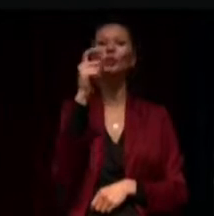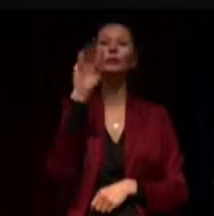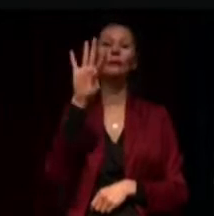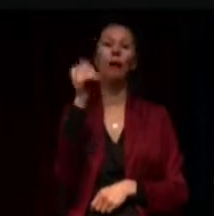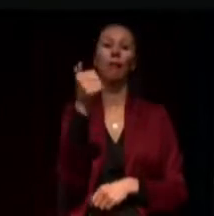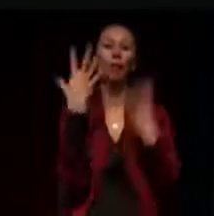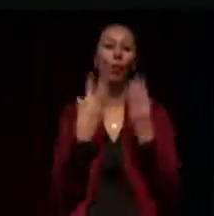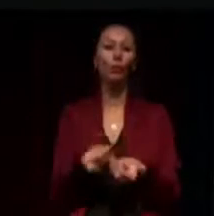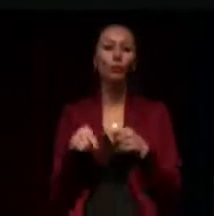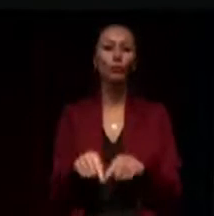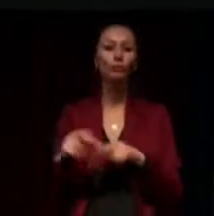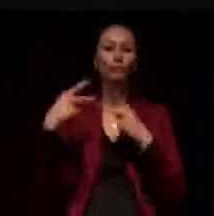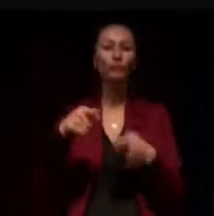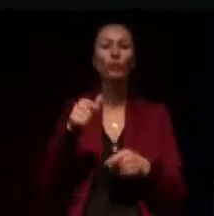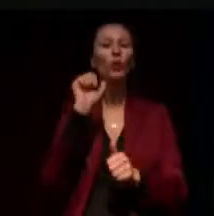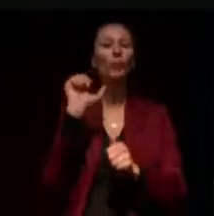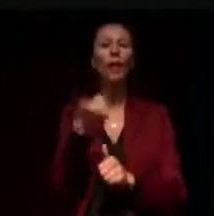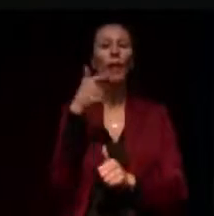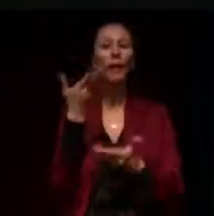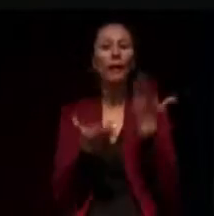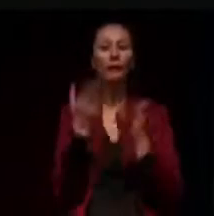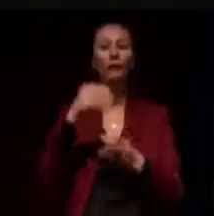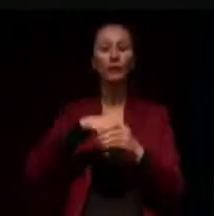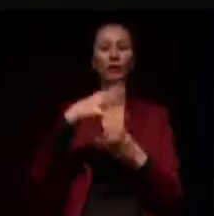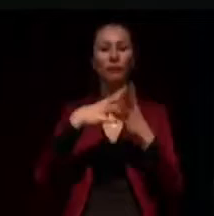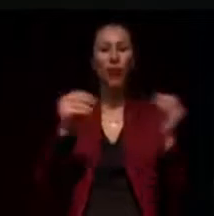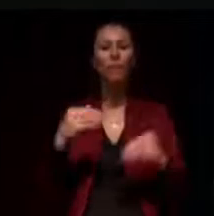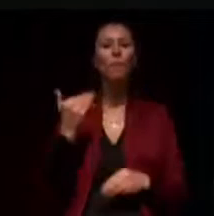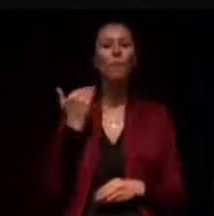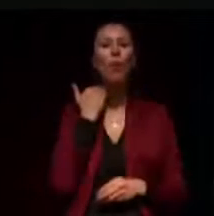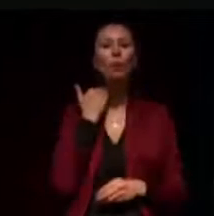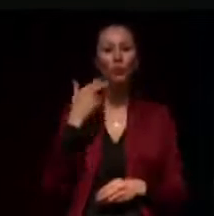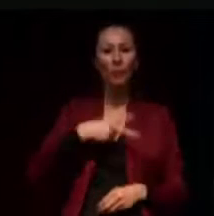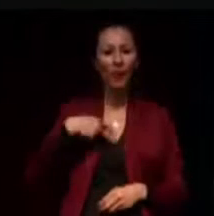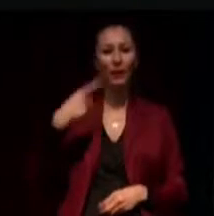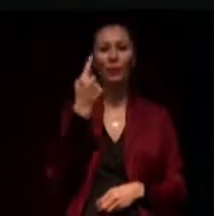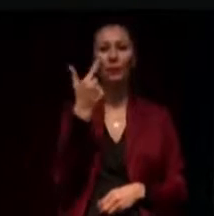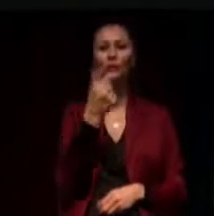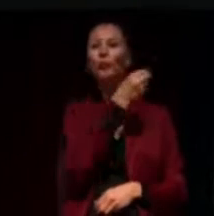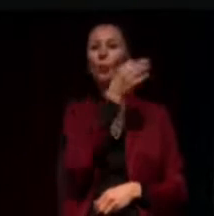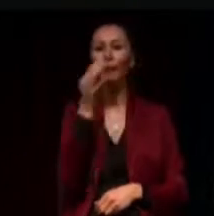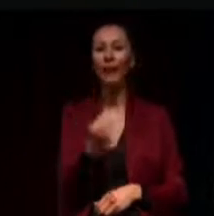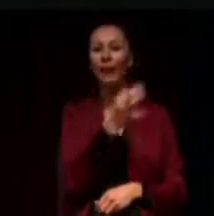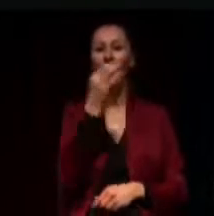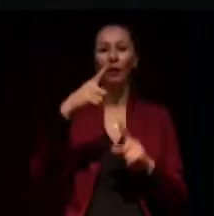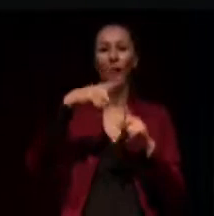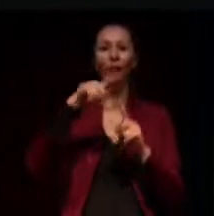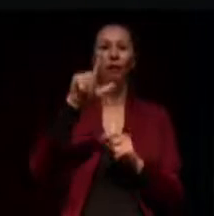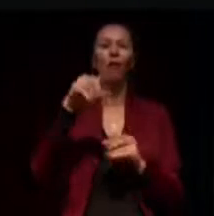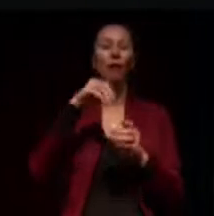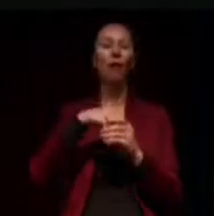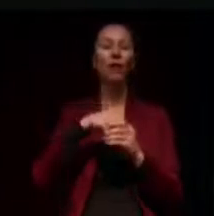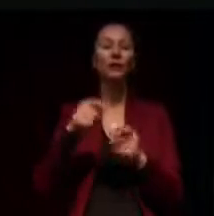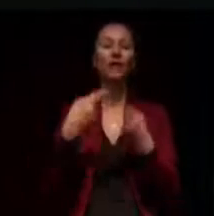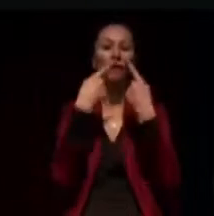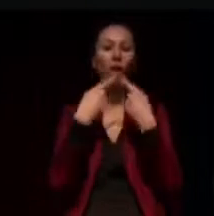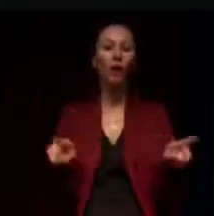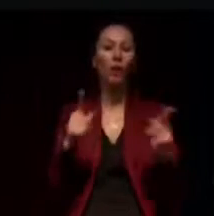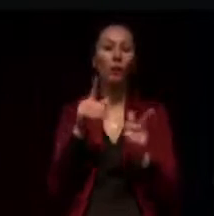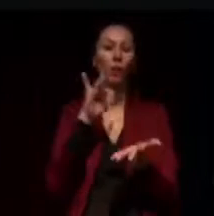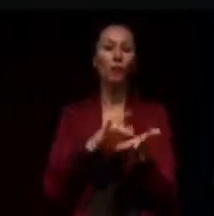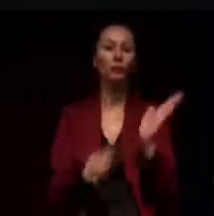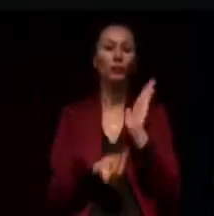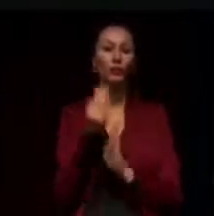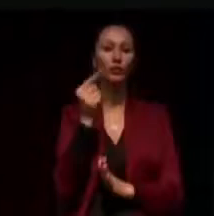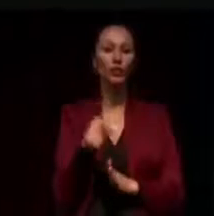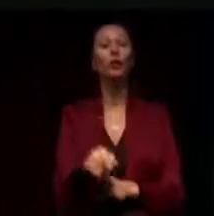9.46'ya gelmiştir. Bu değer kaybı belediyemizin borç yükünde 1,5 milyar Türk lirası kur farkı ortaya